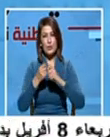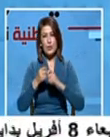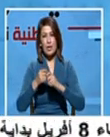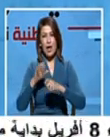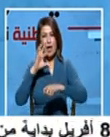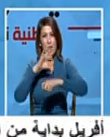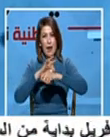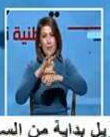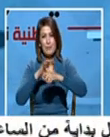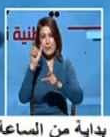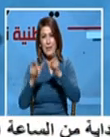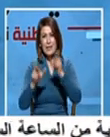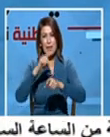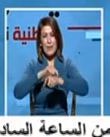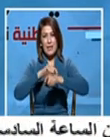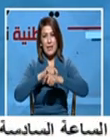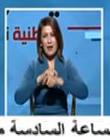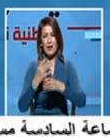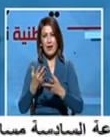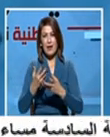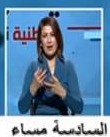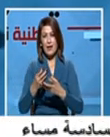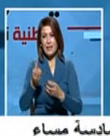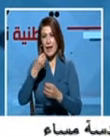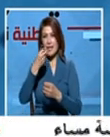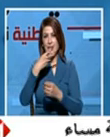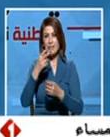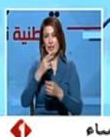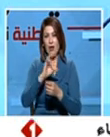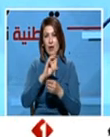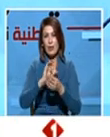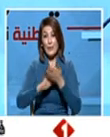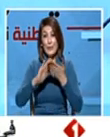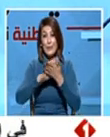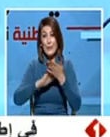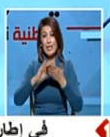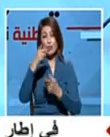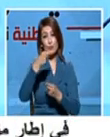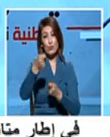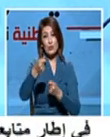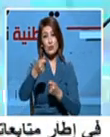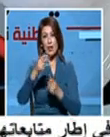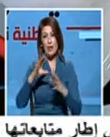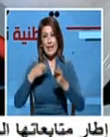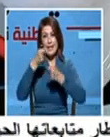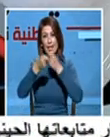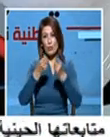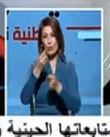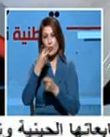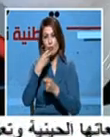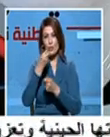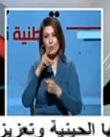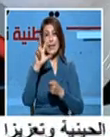لا بي سي اي اللي تاخذ في الدويات، الناس الكل تعرفوا هذا تاخذ في دويات بالثلاثه شهور، كيفاش تعاملتوا معاهم؟ كيف